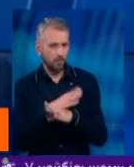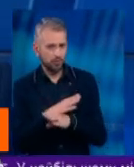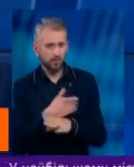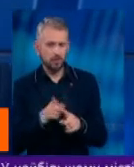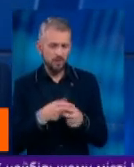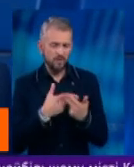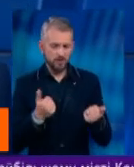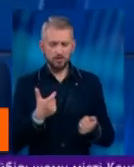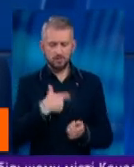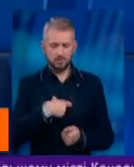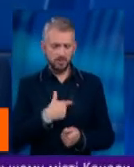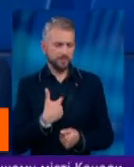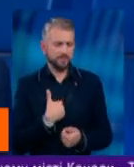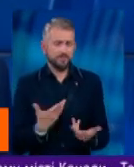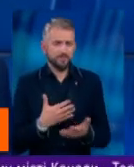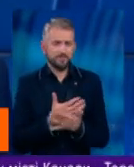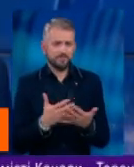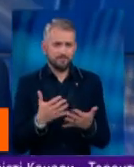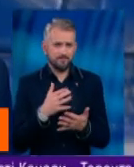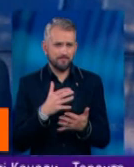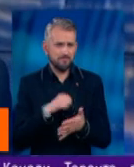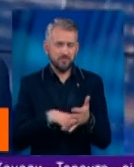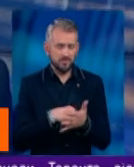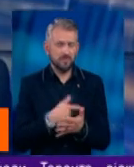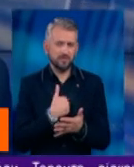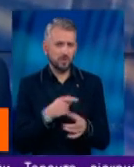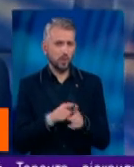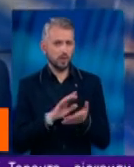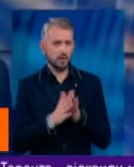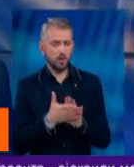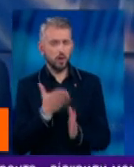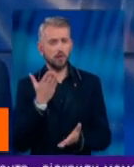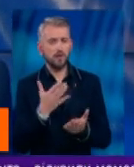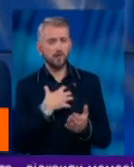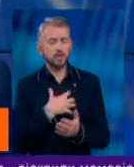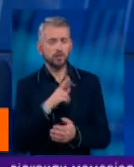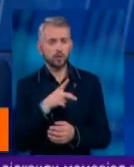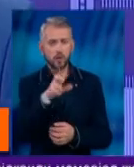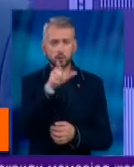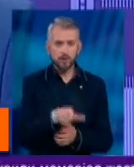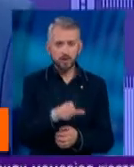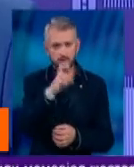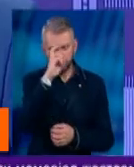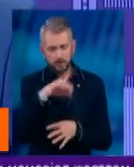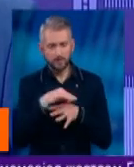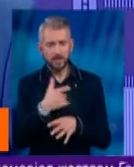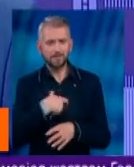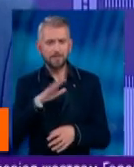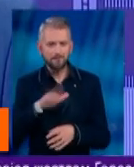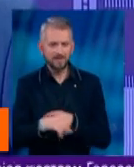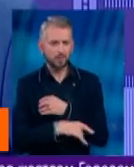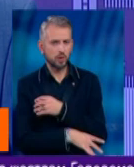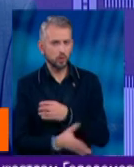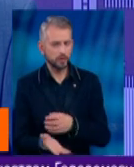ну, з якихось обставин дійшов до такого стану. А важливо, як людина і держава веде себе після банкрутства чи дефолту.